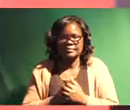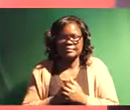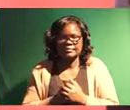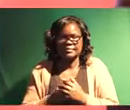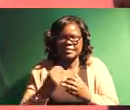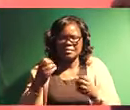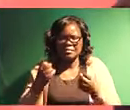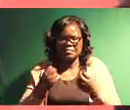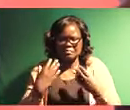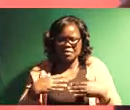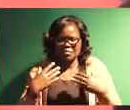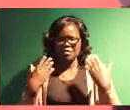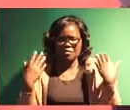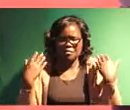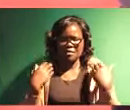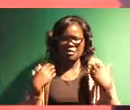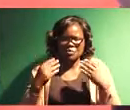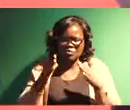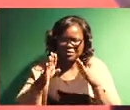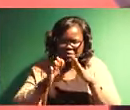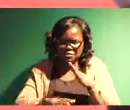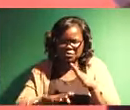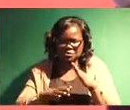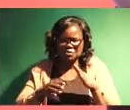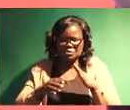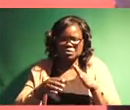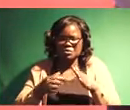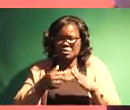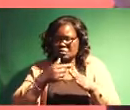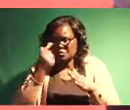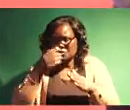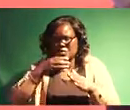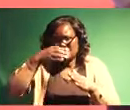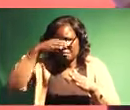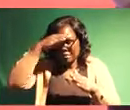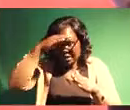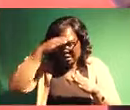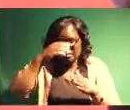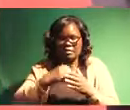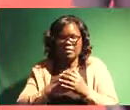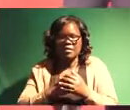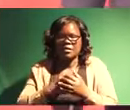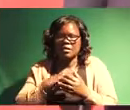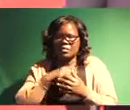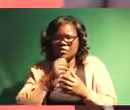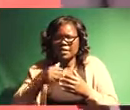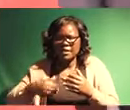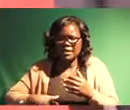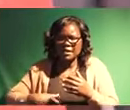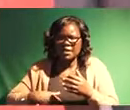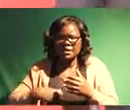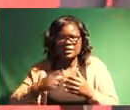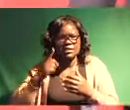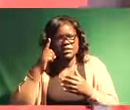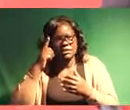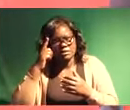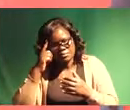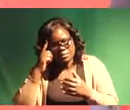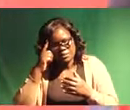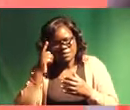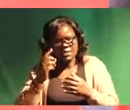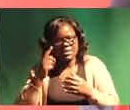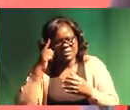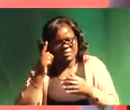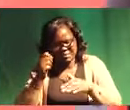population hii yetu ya Meru itapunguka juu ya hiyo pombe. Badala ya vijana kulala juu ya kitanda, wanalala chini